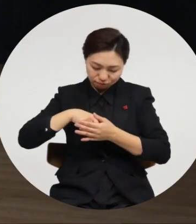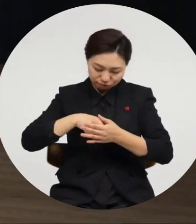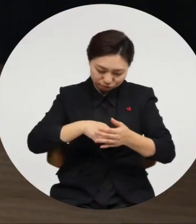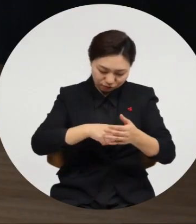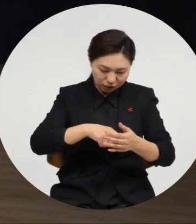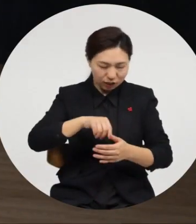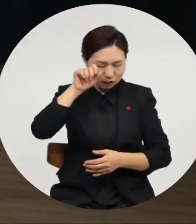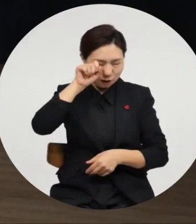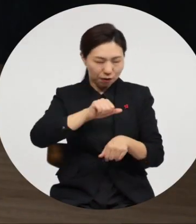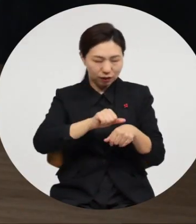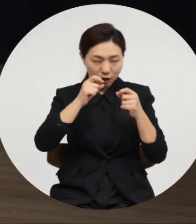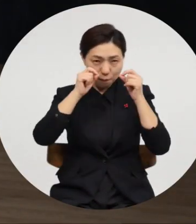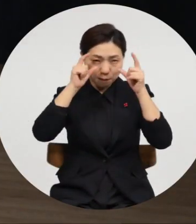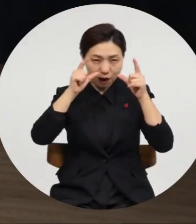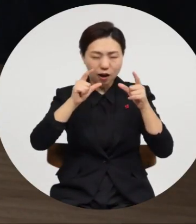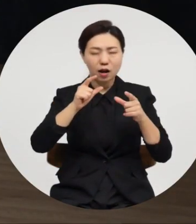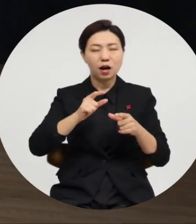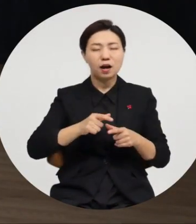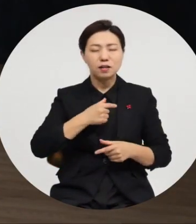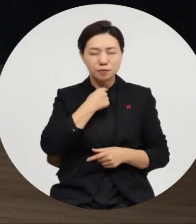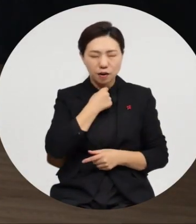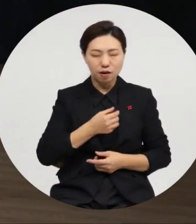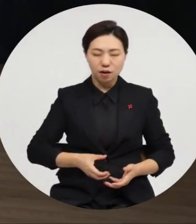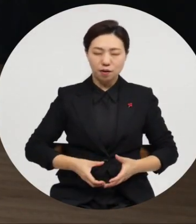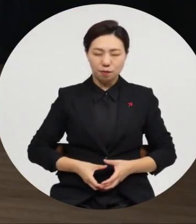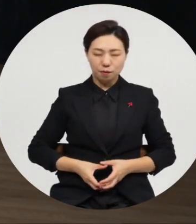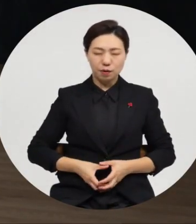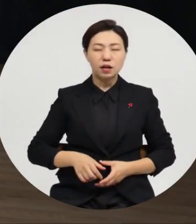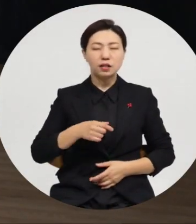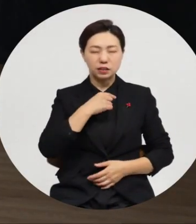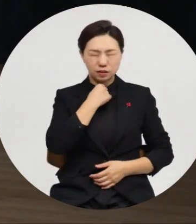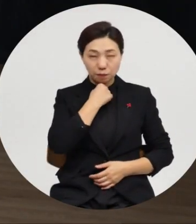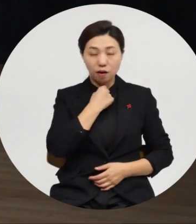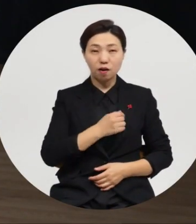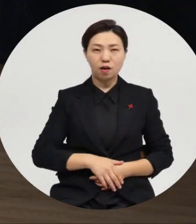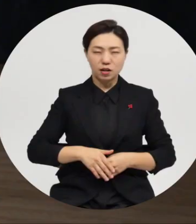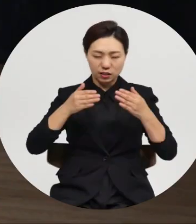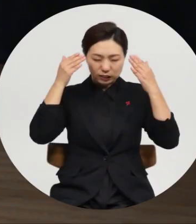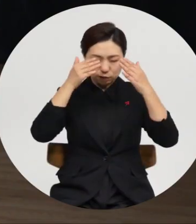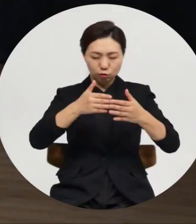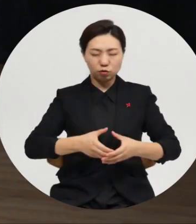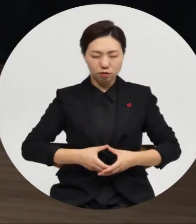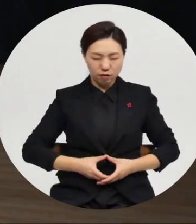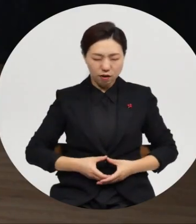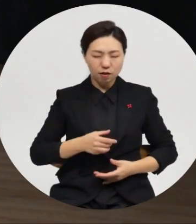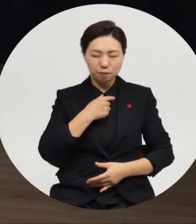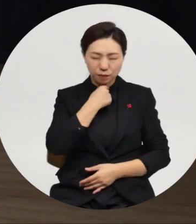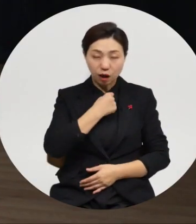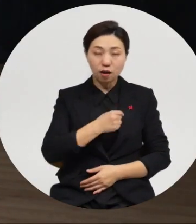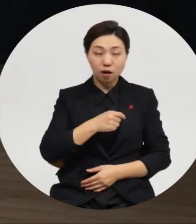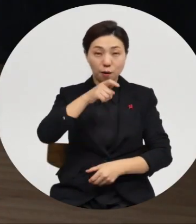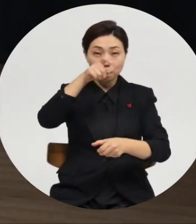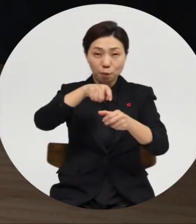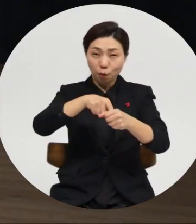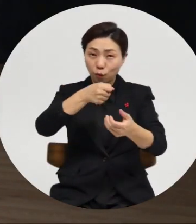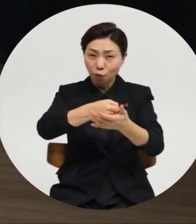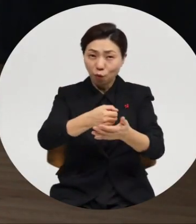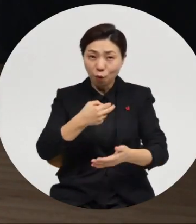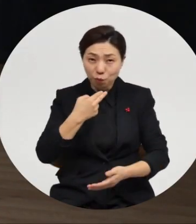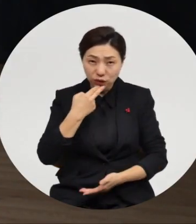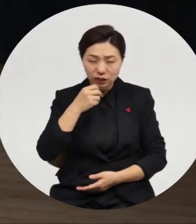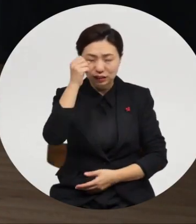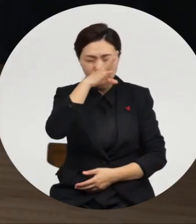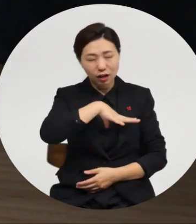매일 5시에 일어나 수행해야겠다. 명상할 때 한숨도 놓치지 않고 집중해야겠다. 이런 목적도